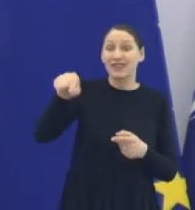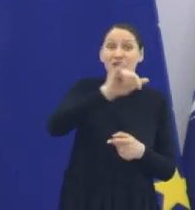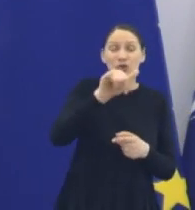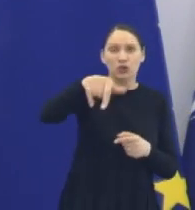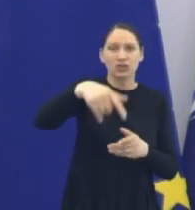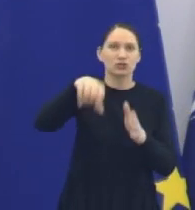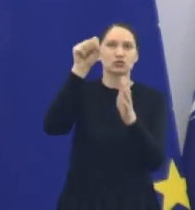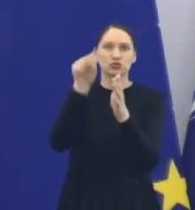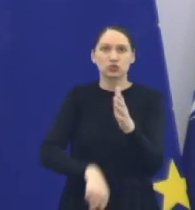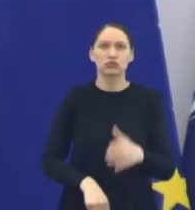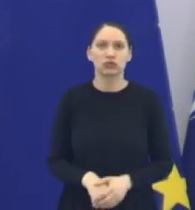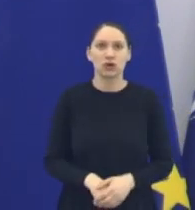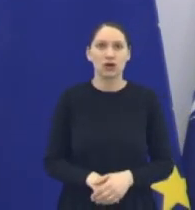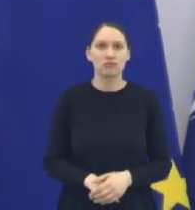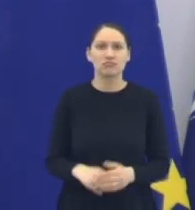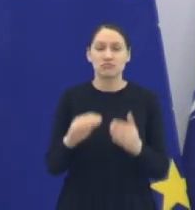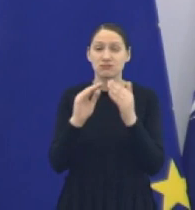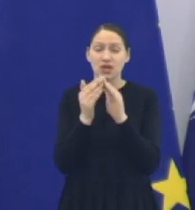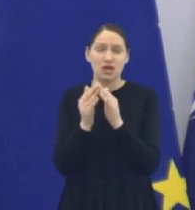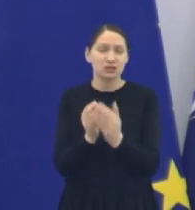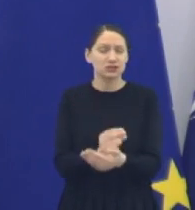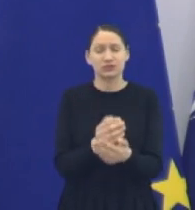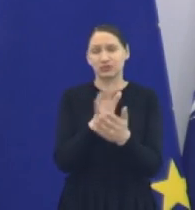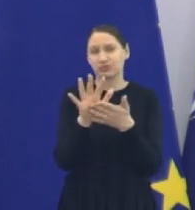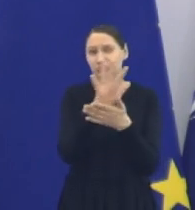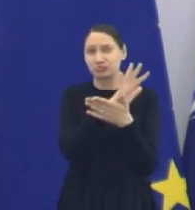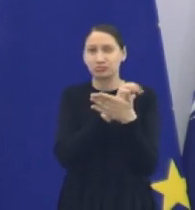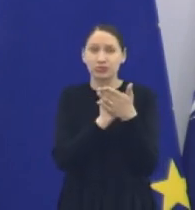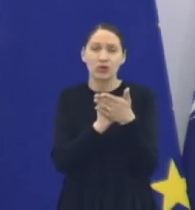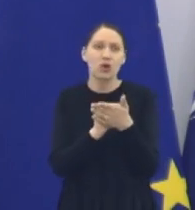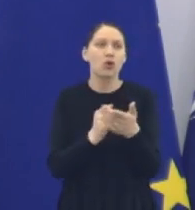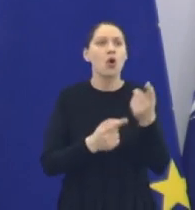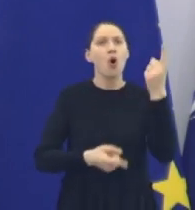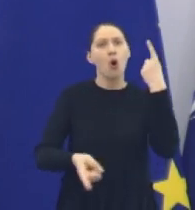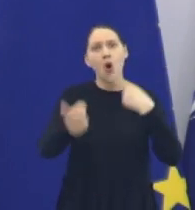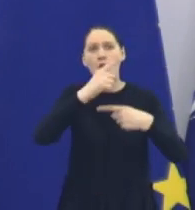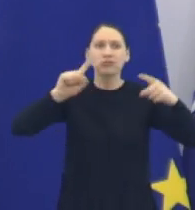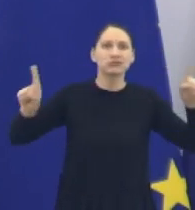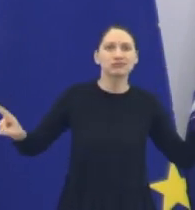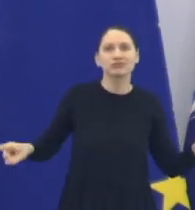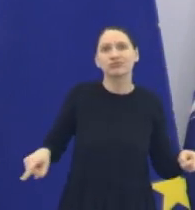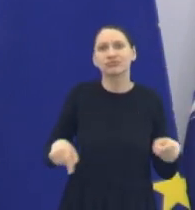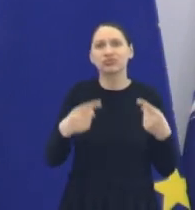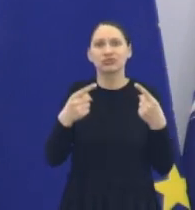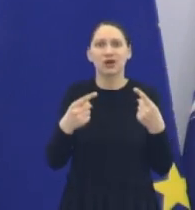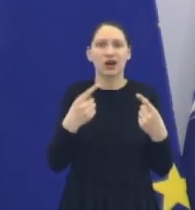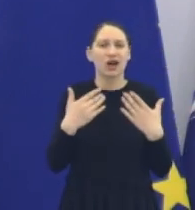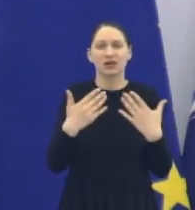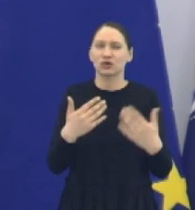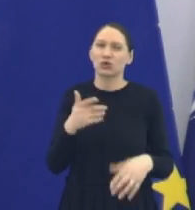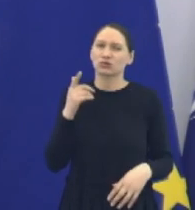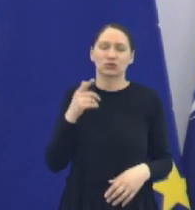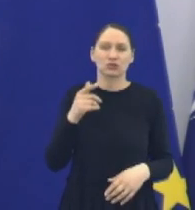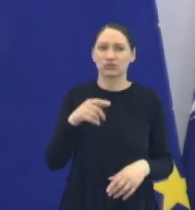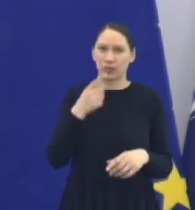Ir miestas taip suniokotas, kad ko gero grįžti prie normalaus gyvenimo ritmo pavyks dar labai,